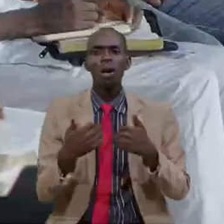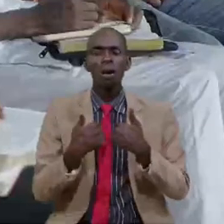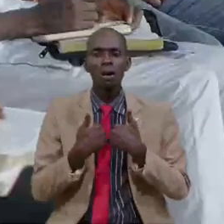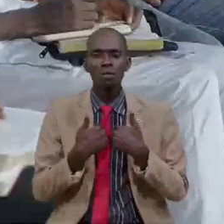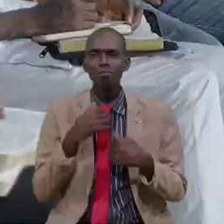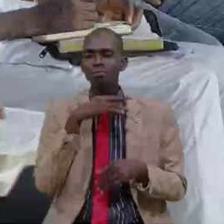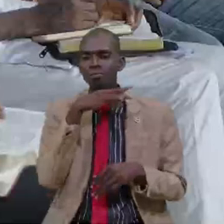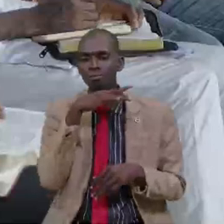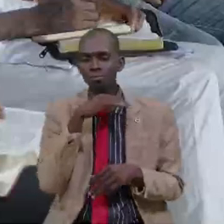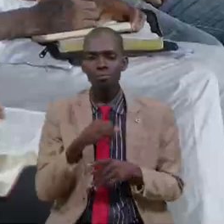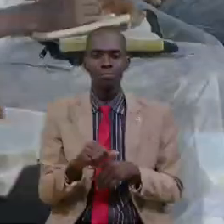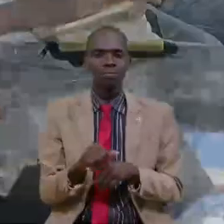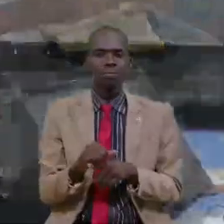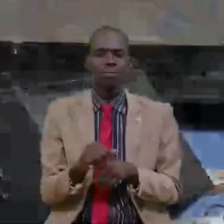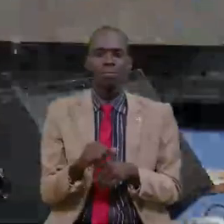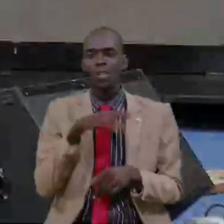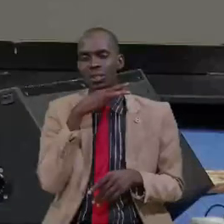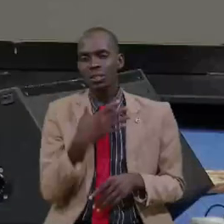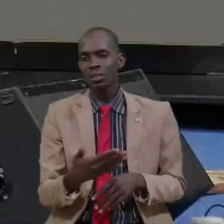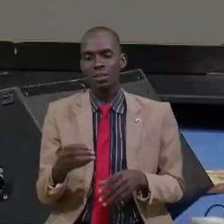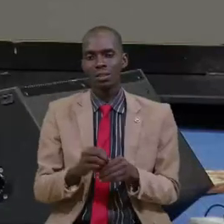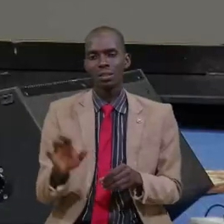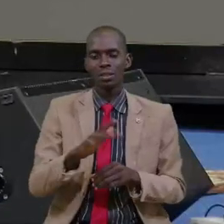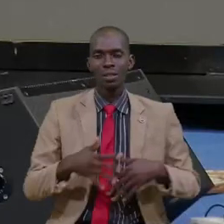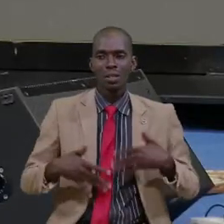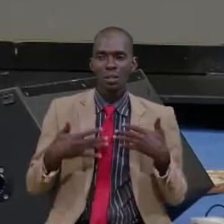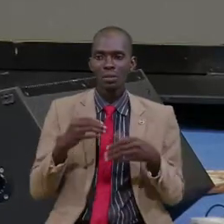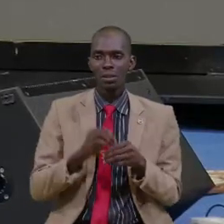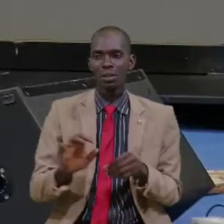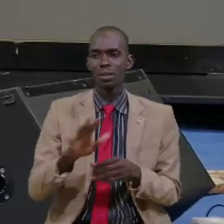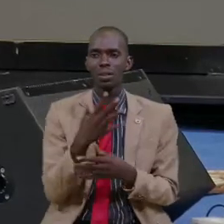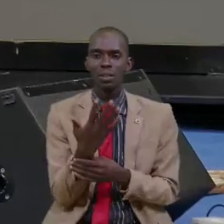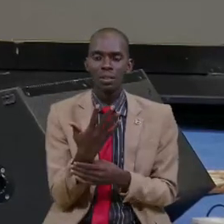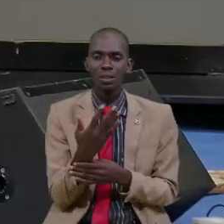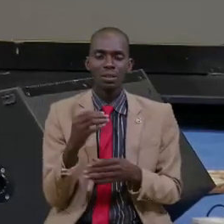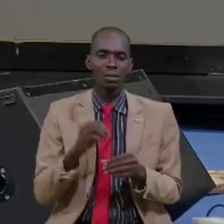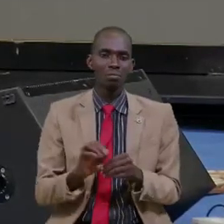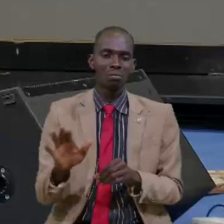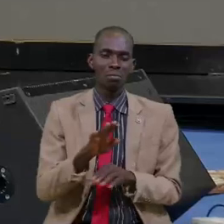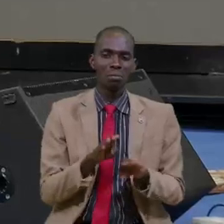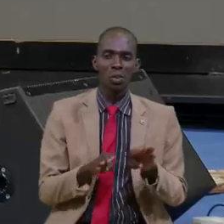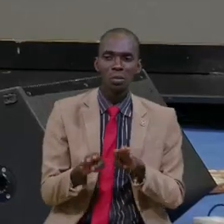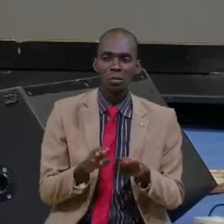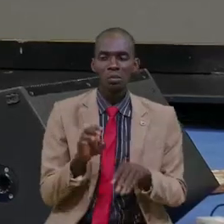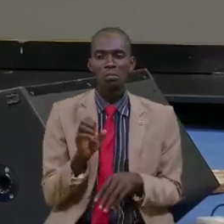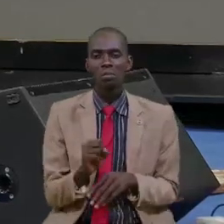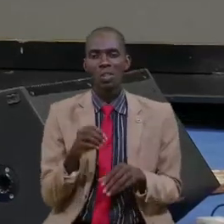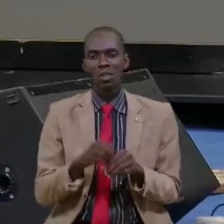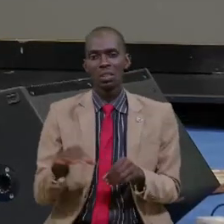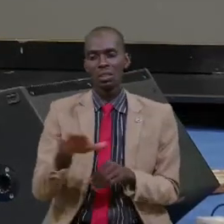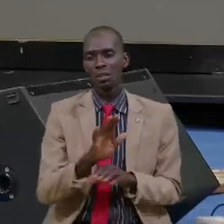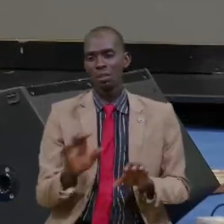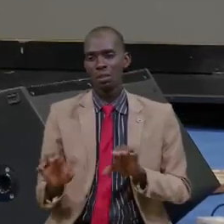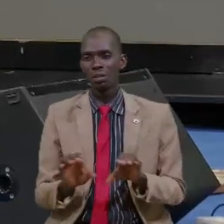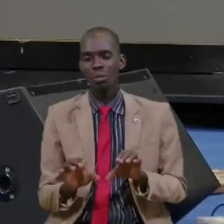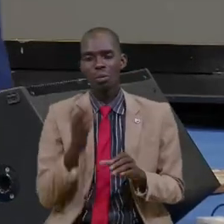Pourquoi les gens ont-ils la corruption dans leur vie, dans leurs mains, dans leur comportement, dans